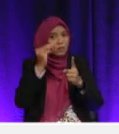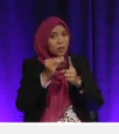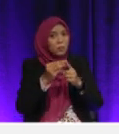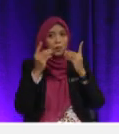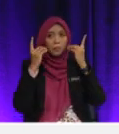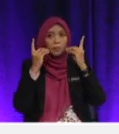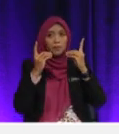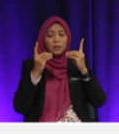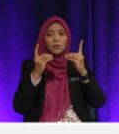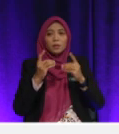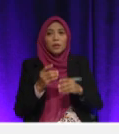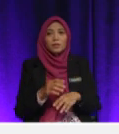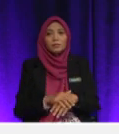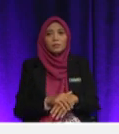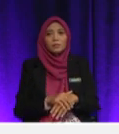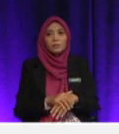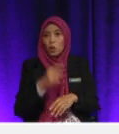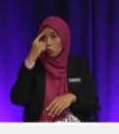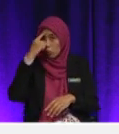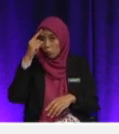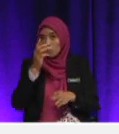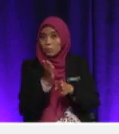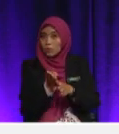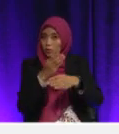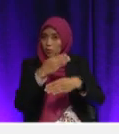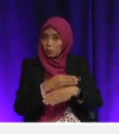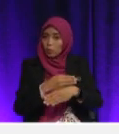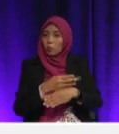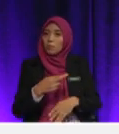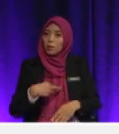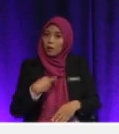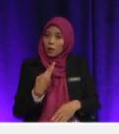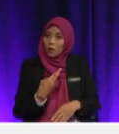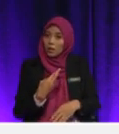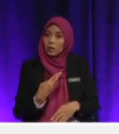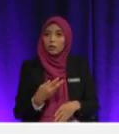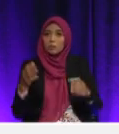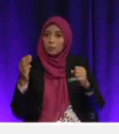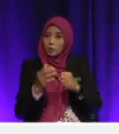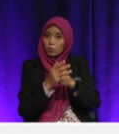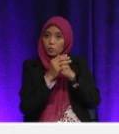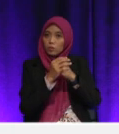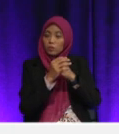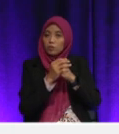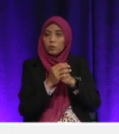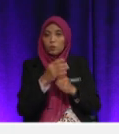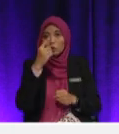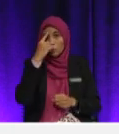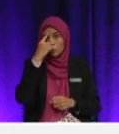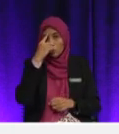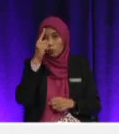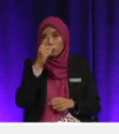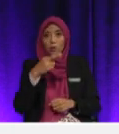di sawah ya makin lamanya adalah untuk membentuk perasaan kecintaan kebersamaan ya Bagi mewujudkan